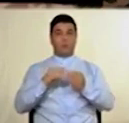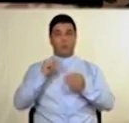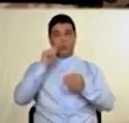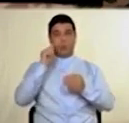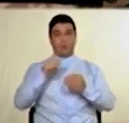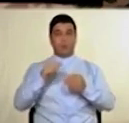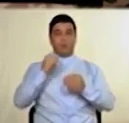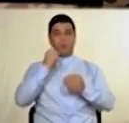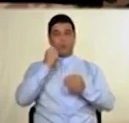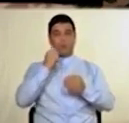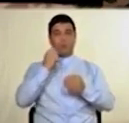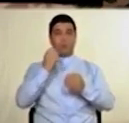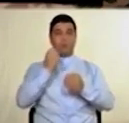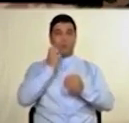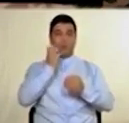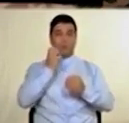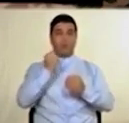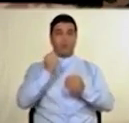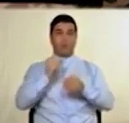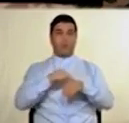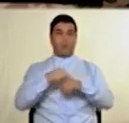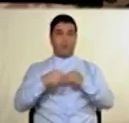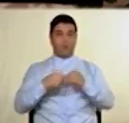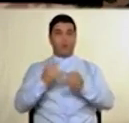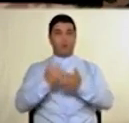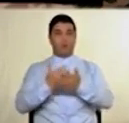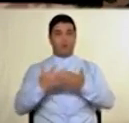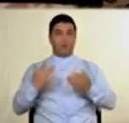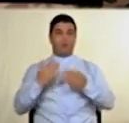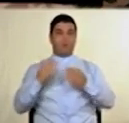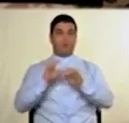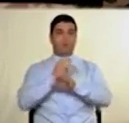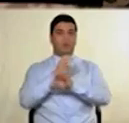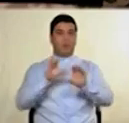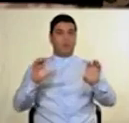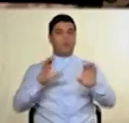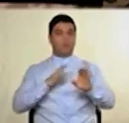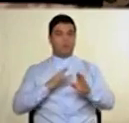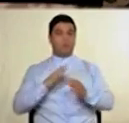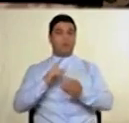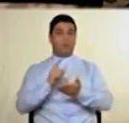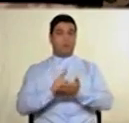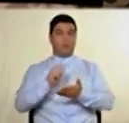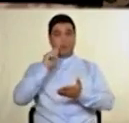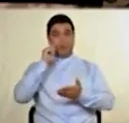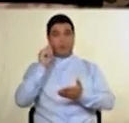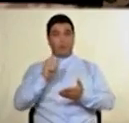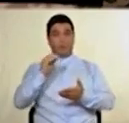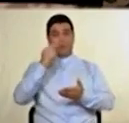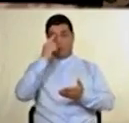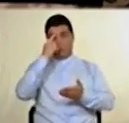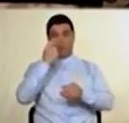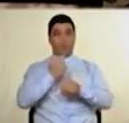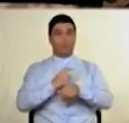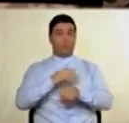uzum, yog'oq, anor va boshqa dehqonchilik mahsulotlari yetkazilgan ekan. Albatta, Xitoy va Hindiston